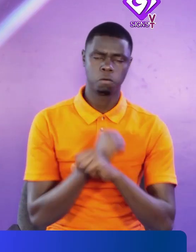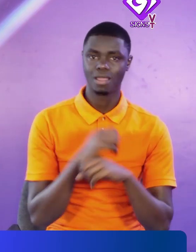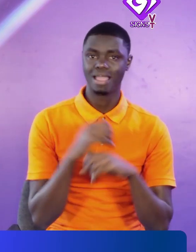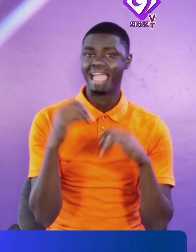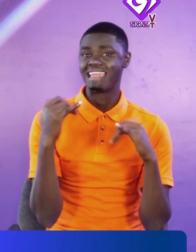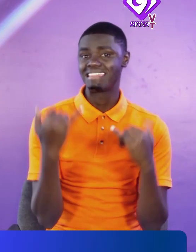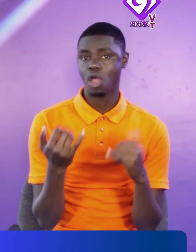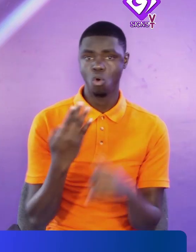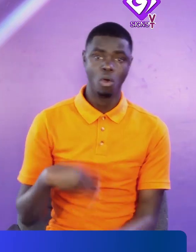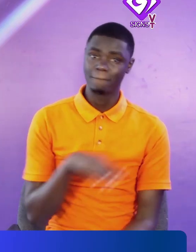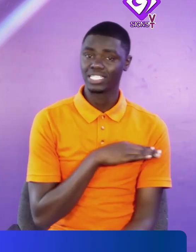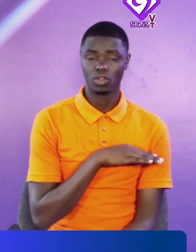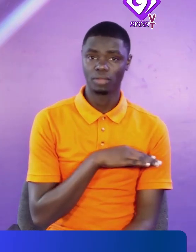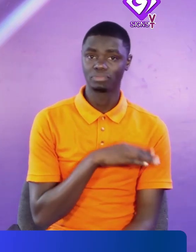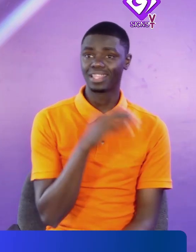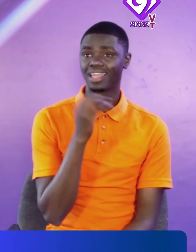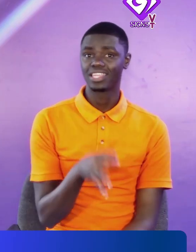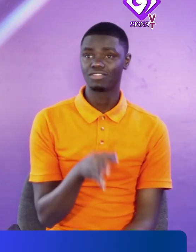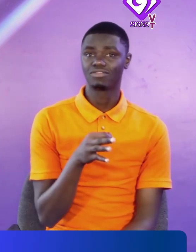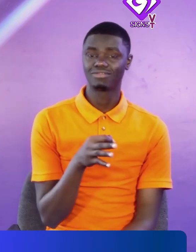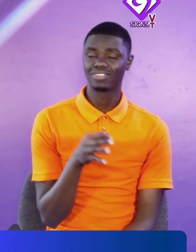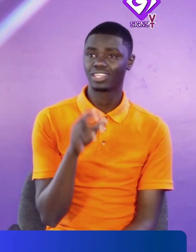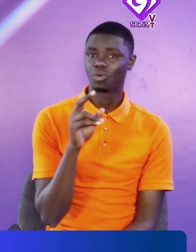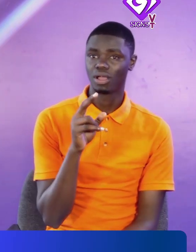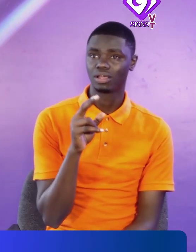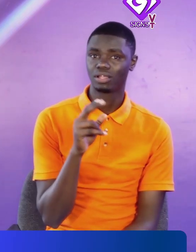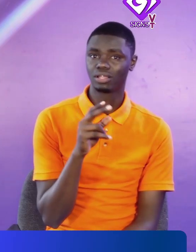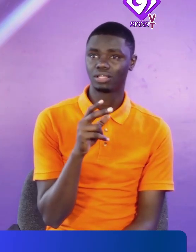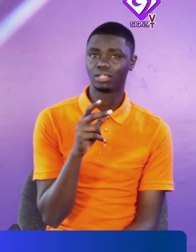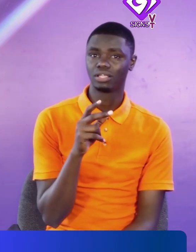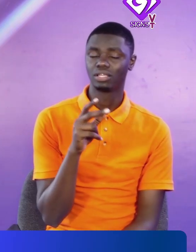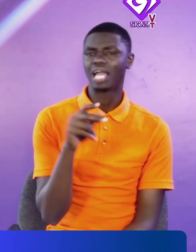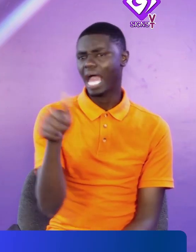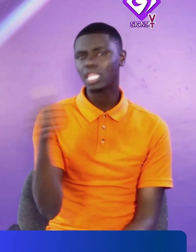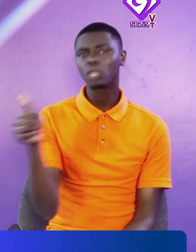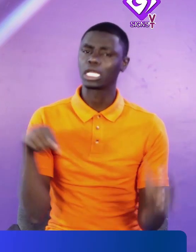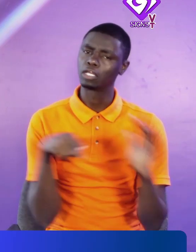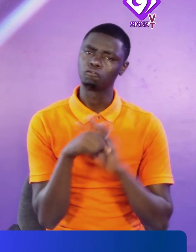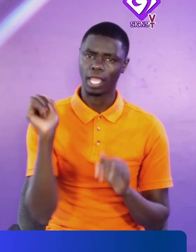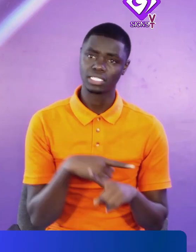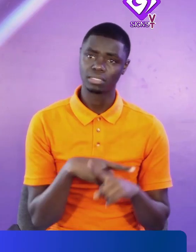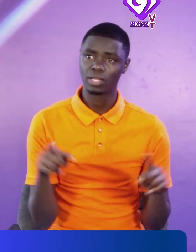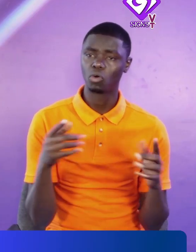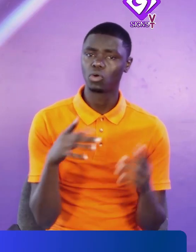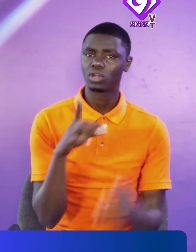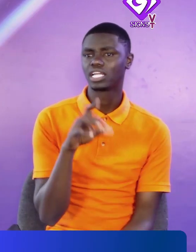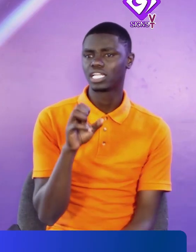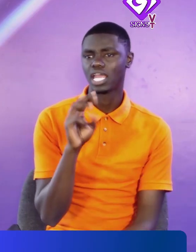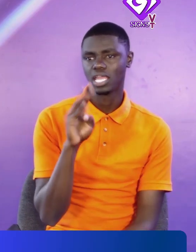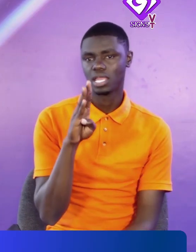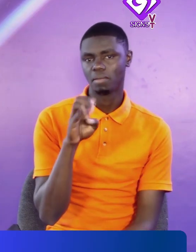Barcelona kama angekuwa Fermin Lopez pengine angefunga hiyo chance, na kama angekuwa Dembele upande wa